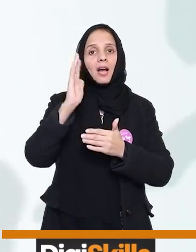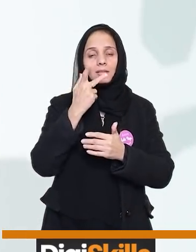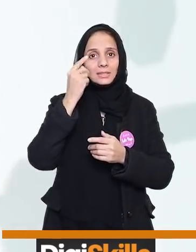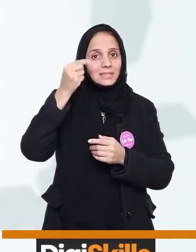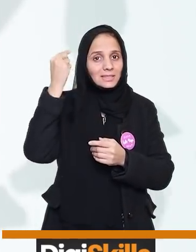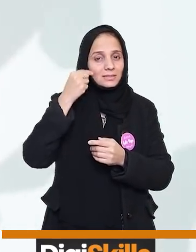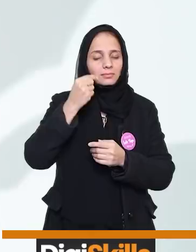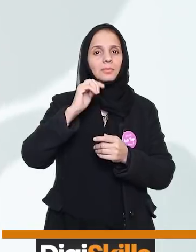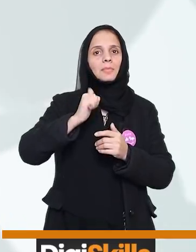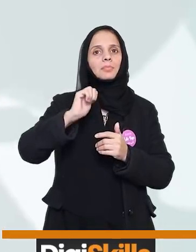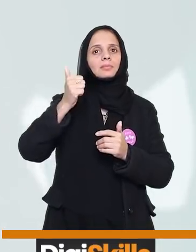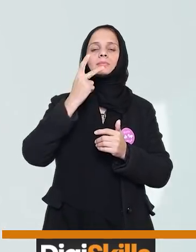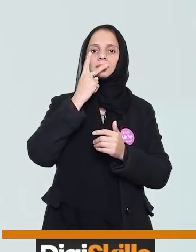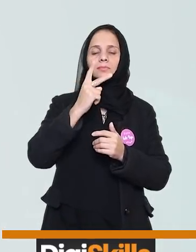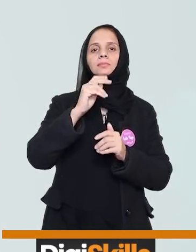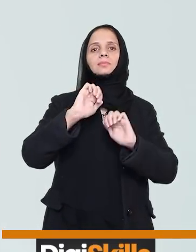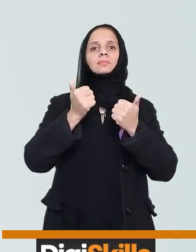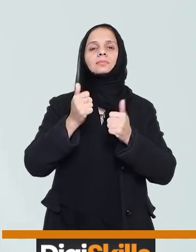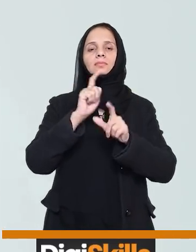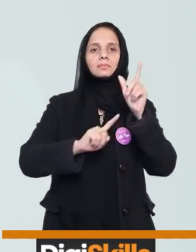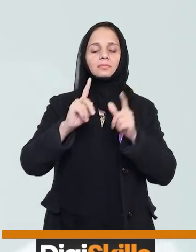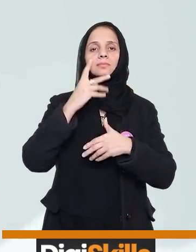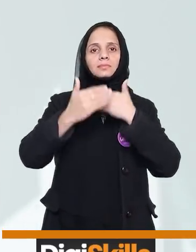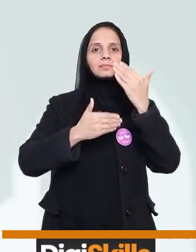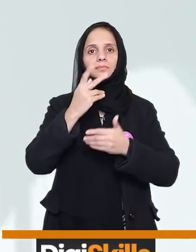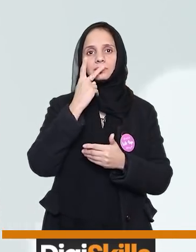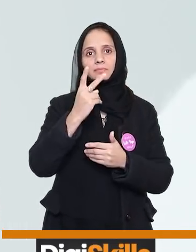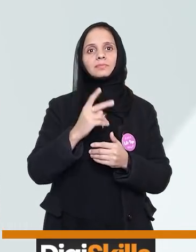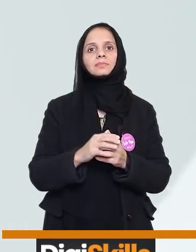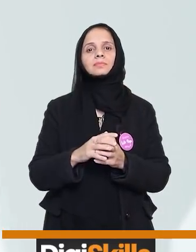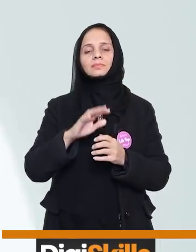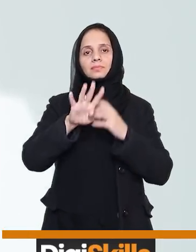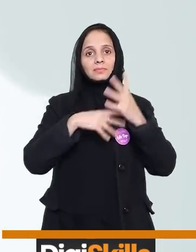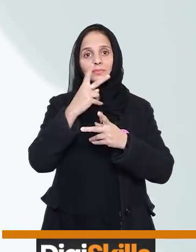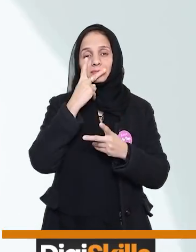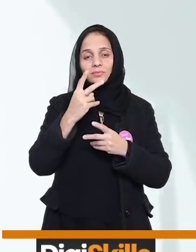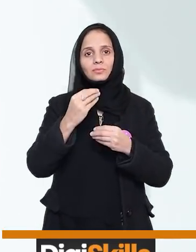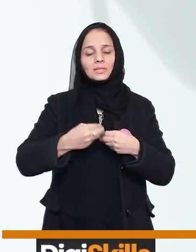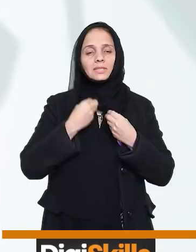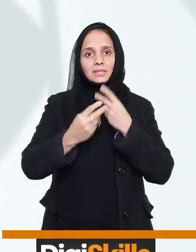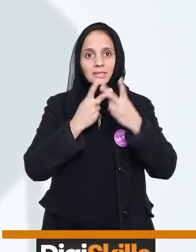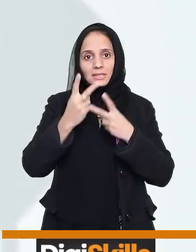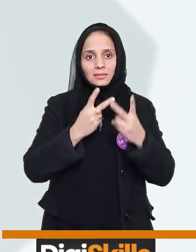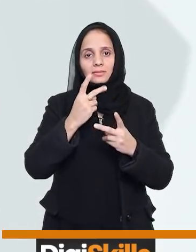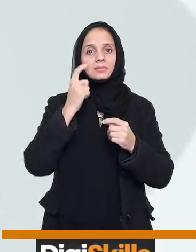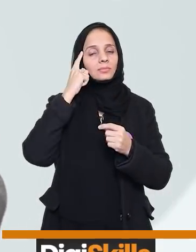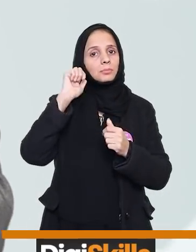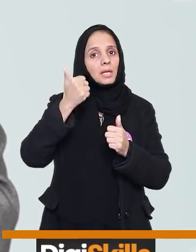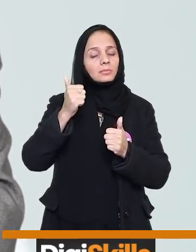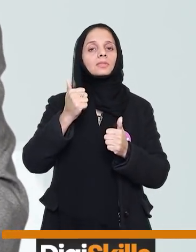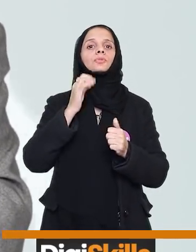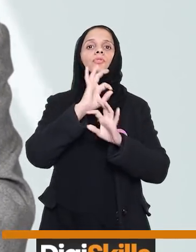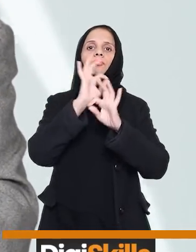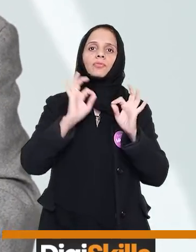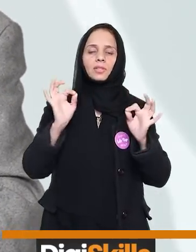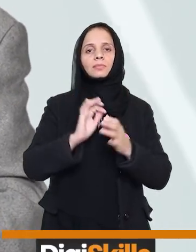لیٹسٹ ٹیکنالوجی امپرومنٹس, نئے سافٹ ویئرس, نئے اسکل سیٹس, ایڈوانسمنٹس کا